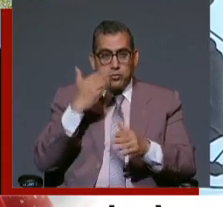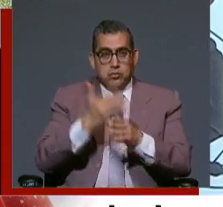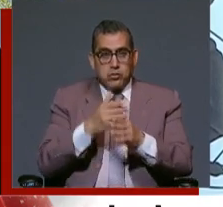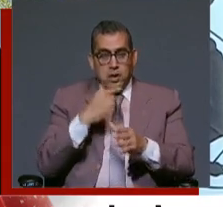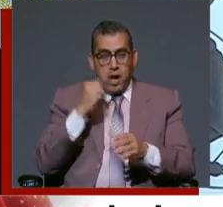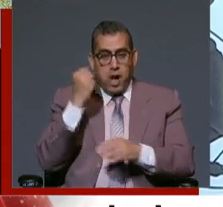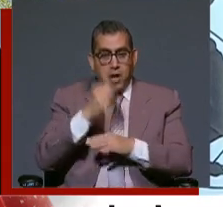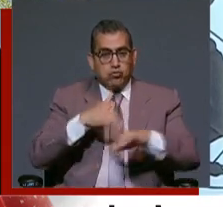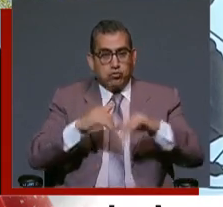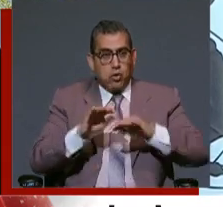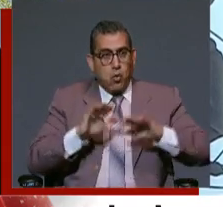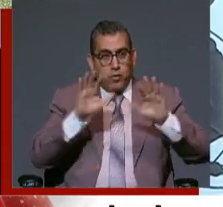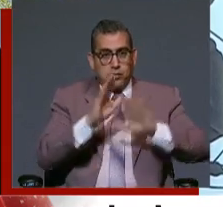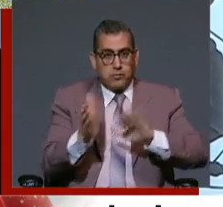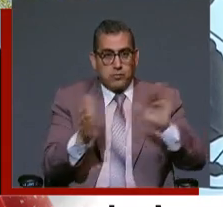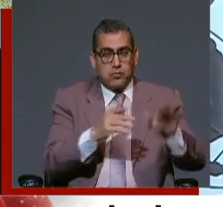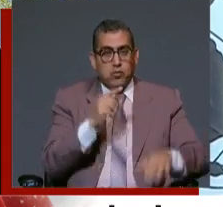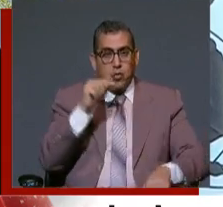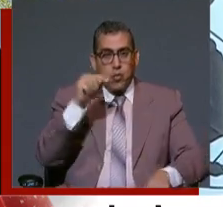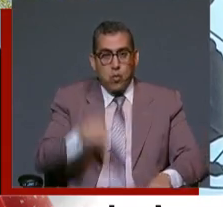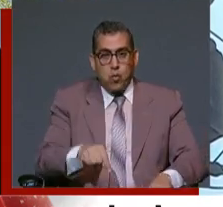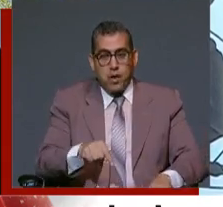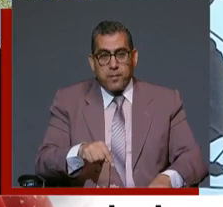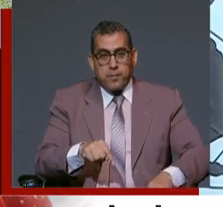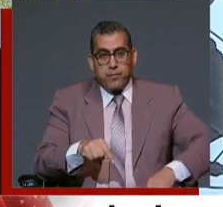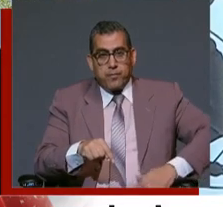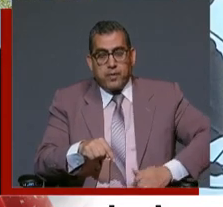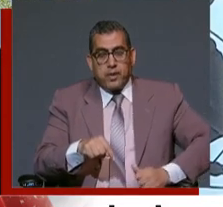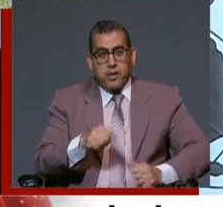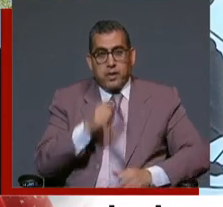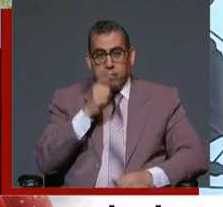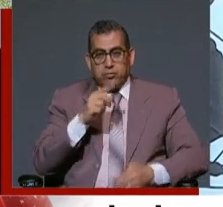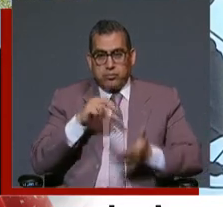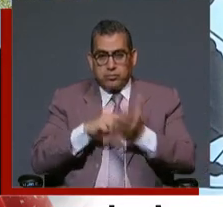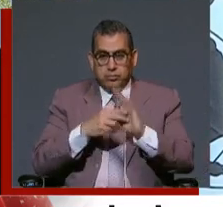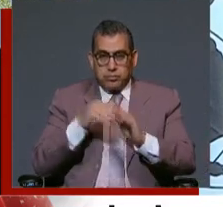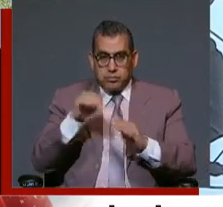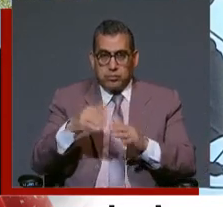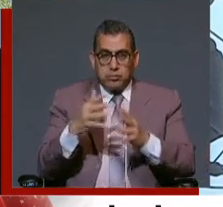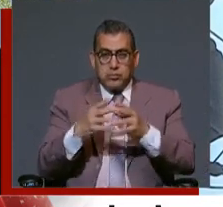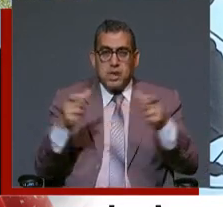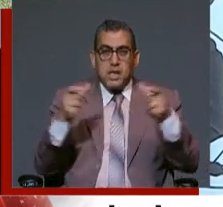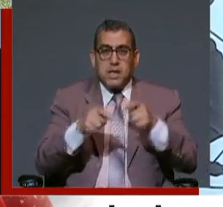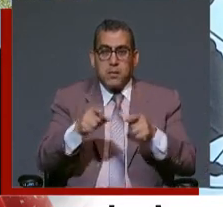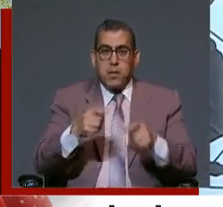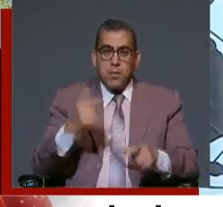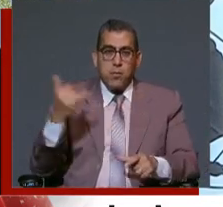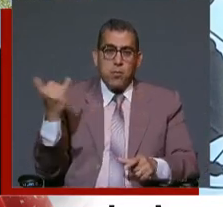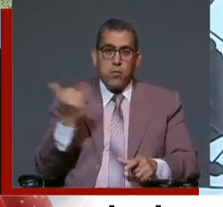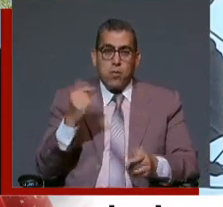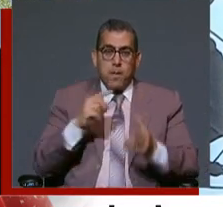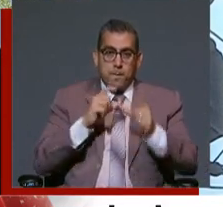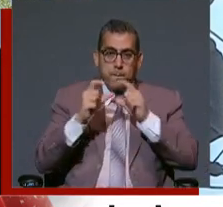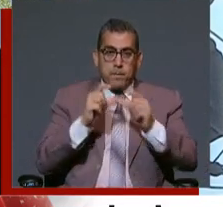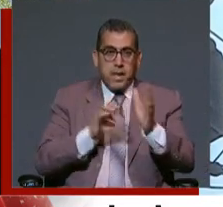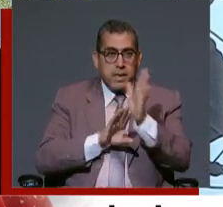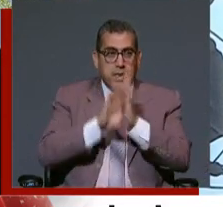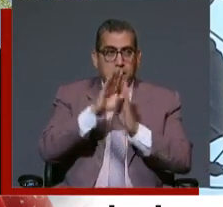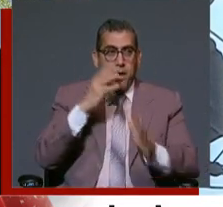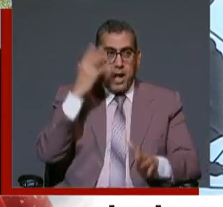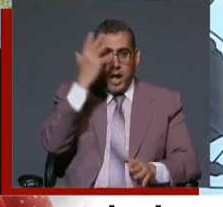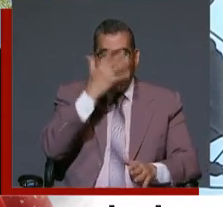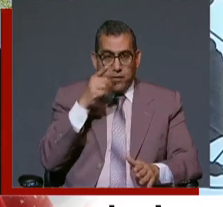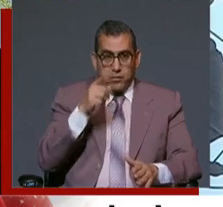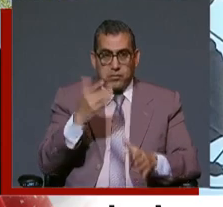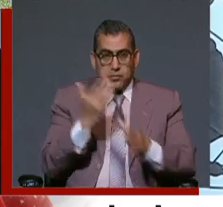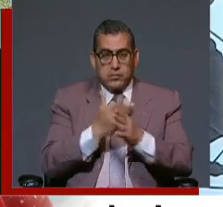البنية التحتية. وهنا تبرز أهمية هذه الاجتماعات ودور بنك التنمية الإفريقي